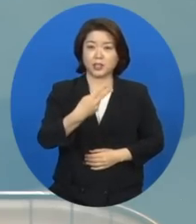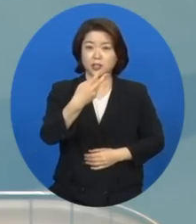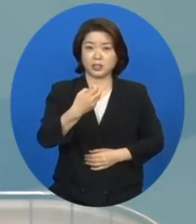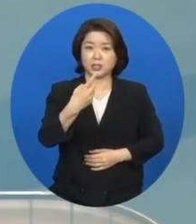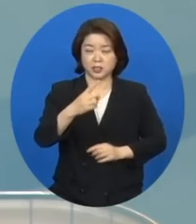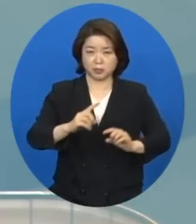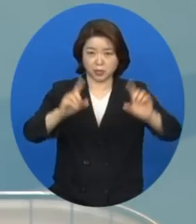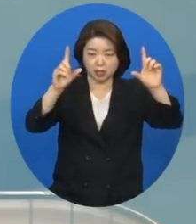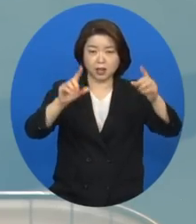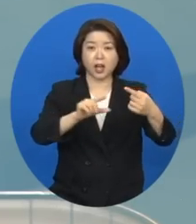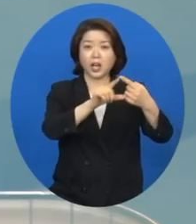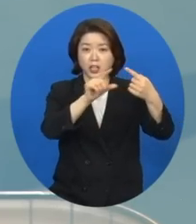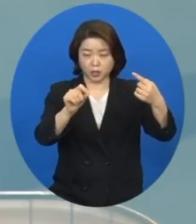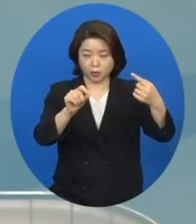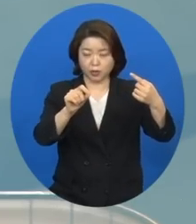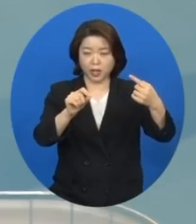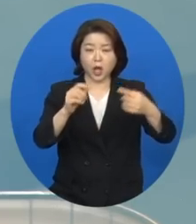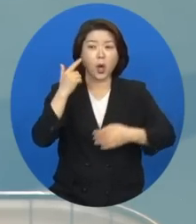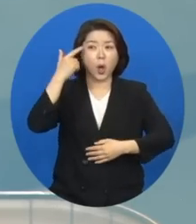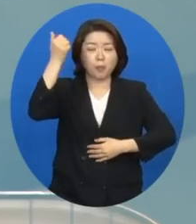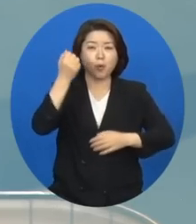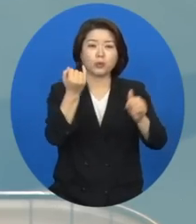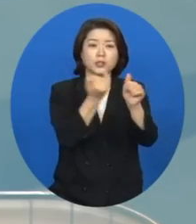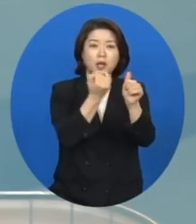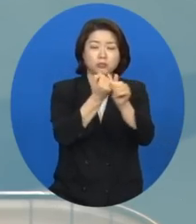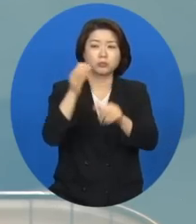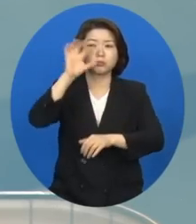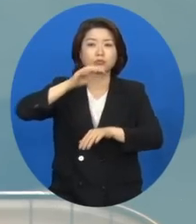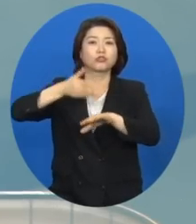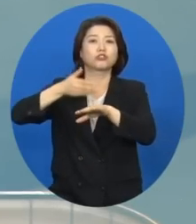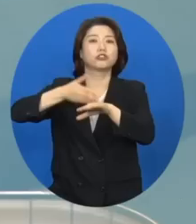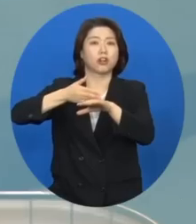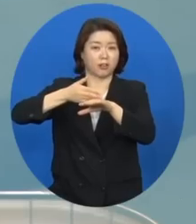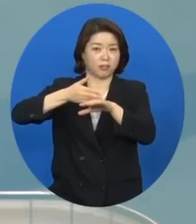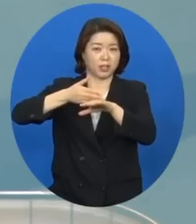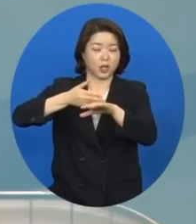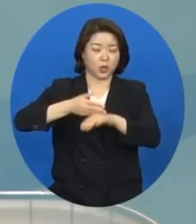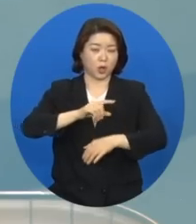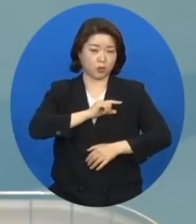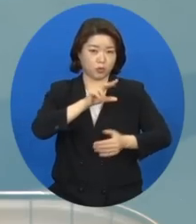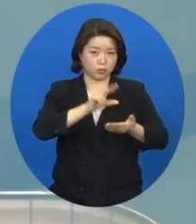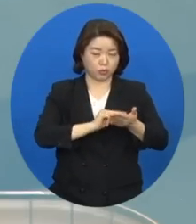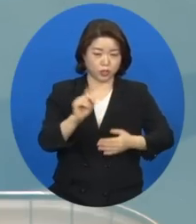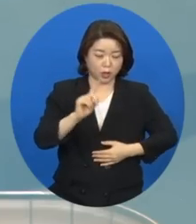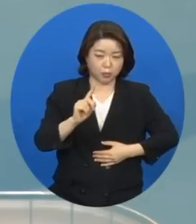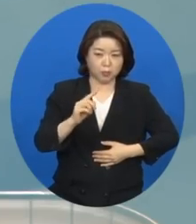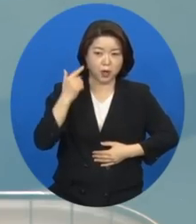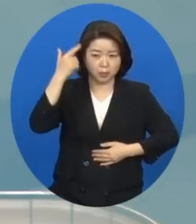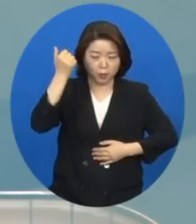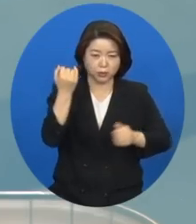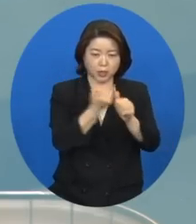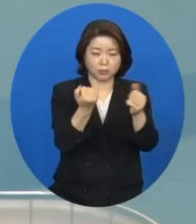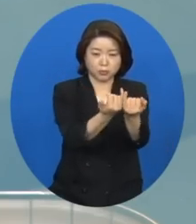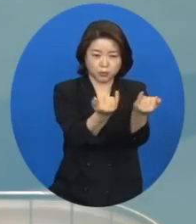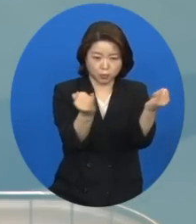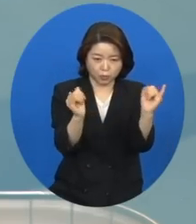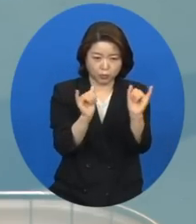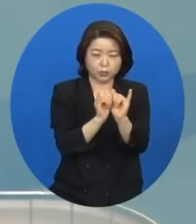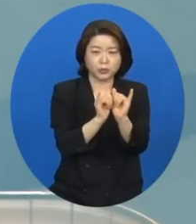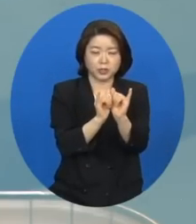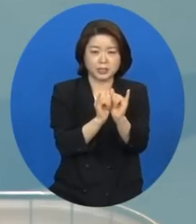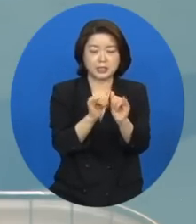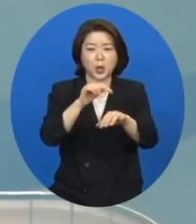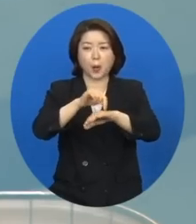2021년 1월에 목사 부부 수련회 때 이런 주제로 목사 부부 공동체에서 마음을 나눈 적이